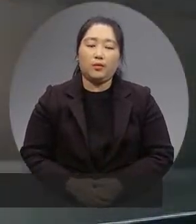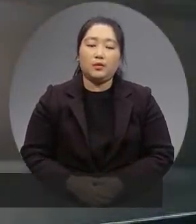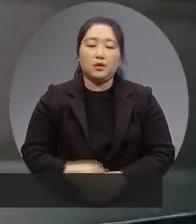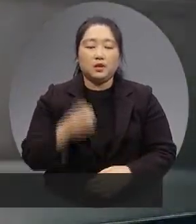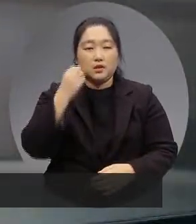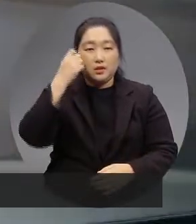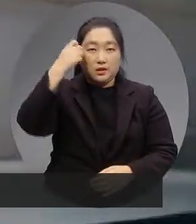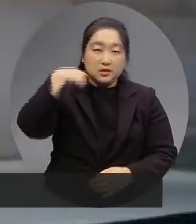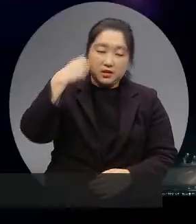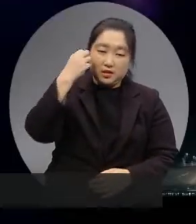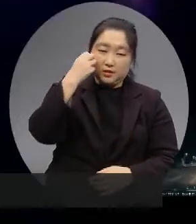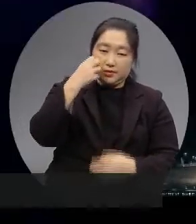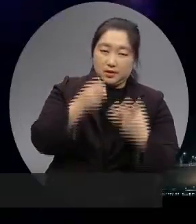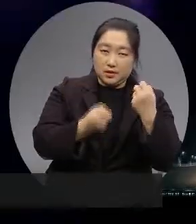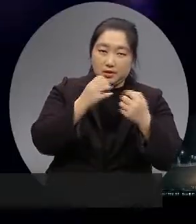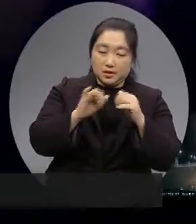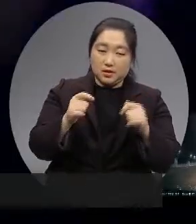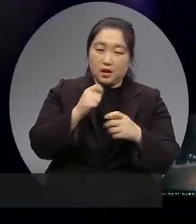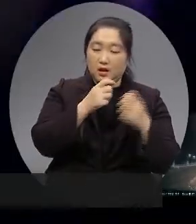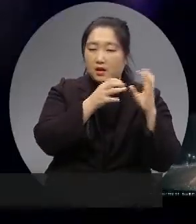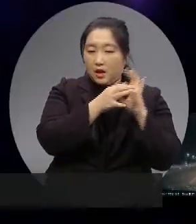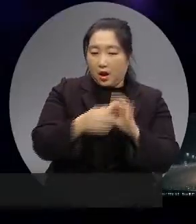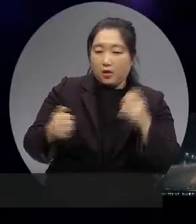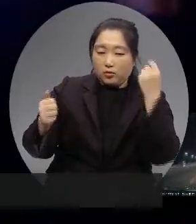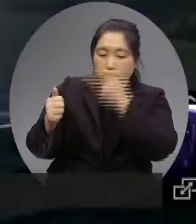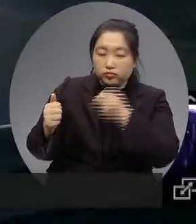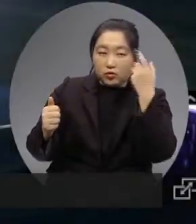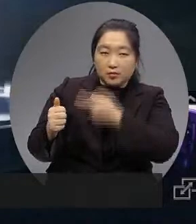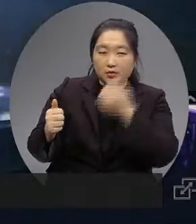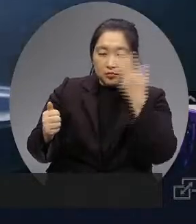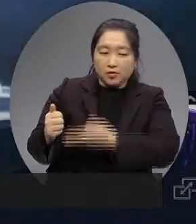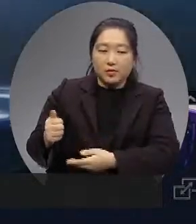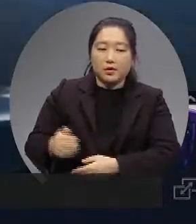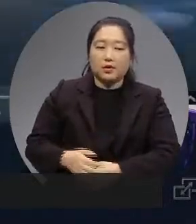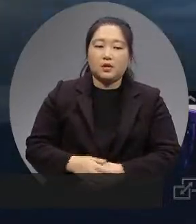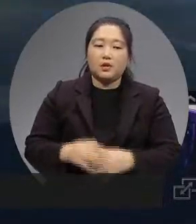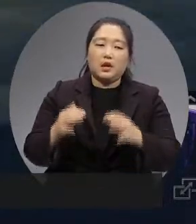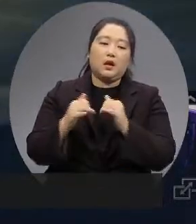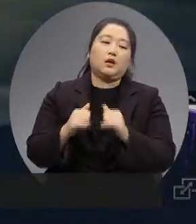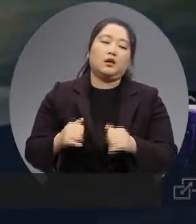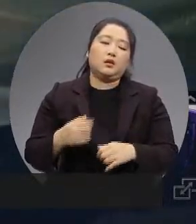이상한 느낌을 받은 택시 기사는 계속 말을 걸었습니다.